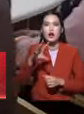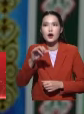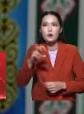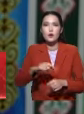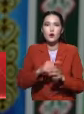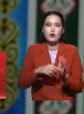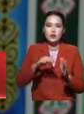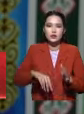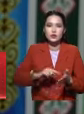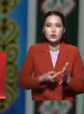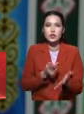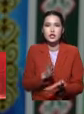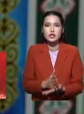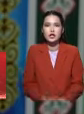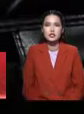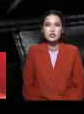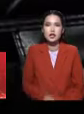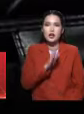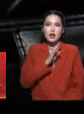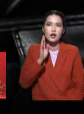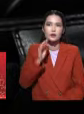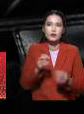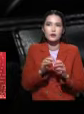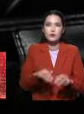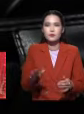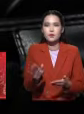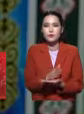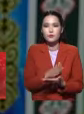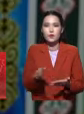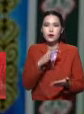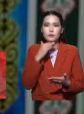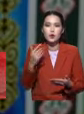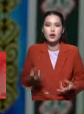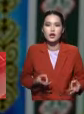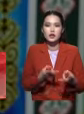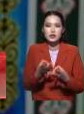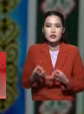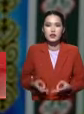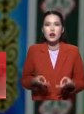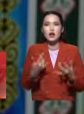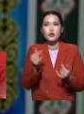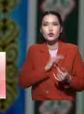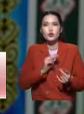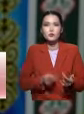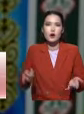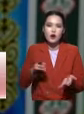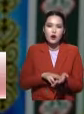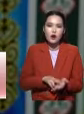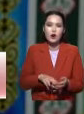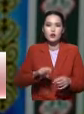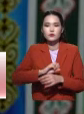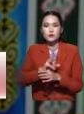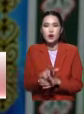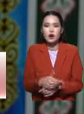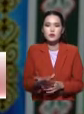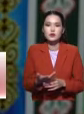мүше. Әйелдердің орны бөлек, ол үйдің ұйытқысы. Әйел адам қазір жұмыста да белсенді. Әйел адам